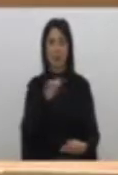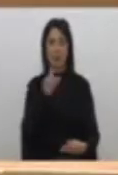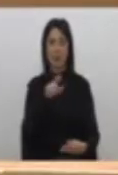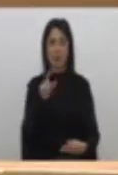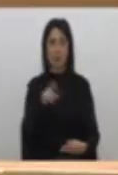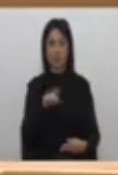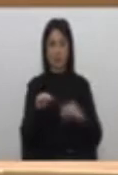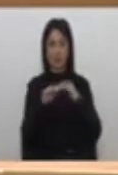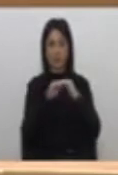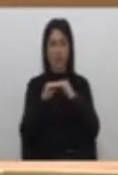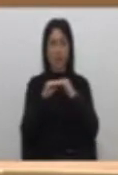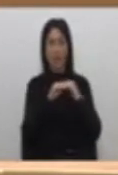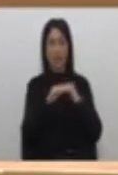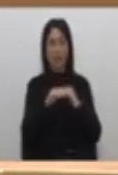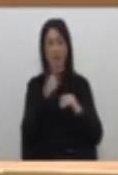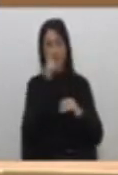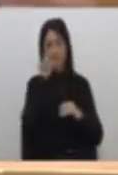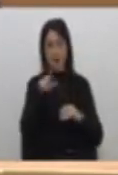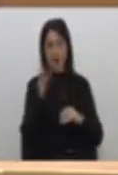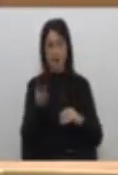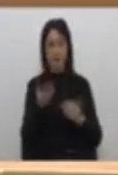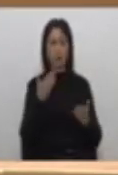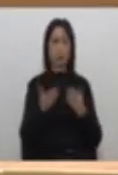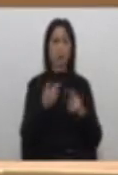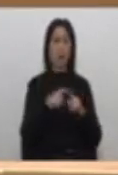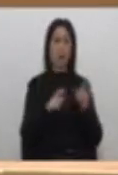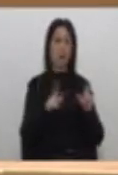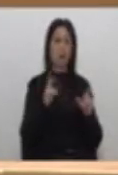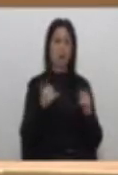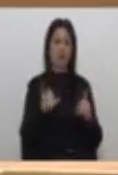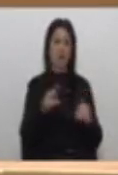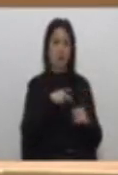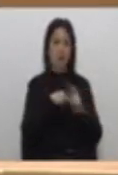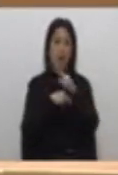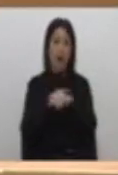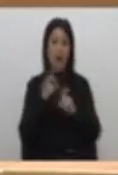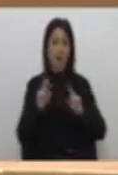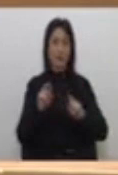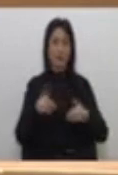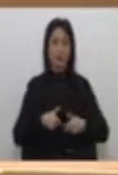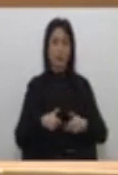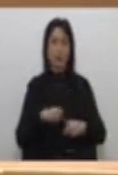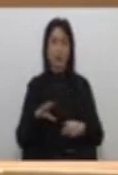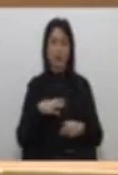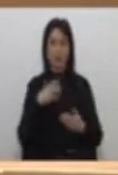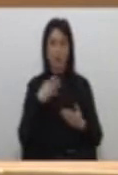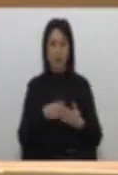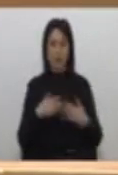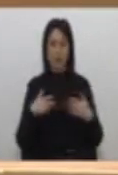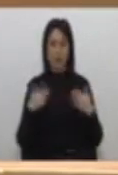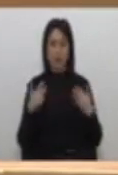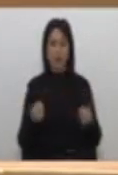ყველა ადამიანს თანაბრად, მათ შორის მიხელ სააკაშვილს თუ იმ ადამიანებს, ვინც ახლა პარლამენტში შიმშილობენ, ქონდეთ თავისი